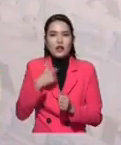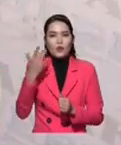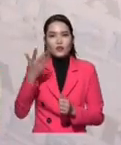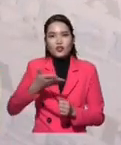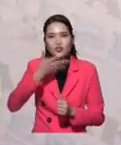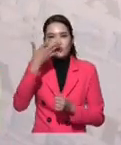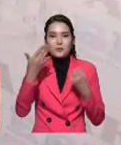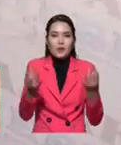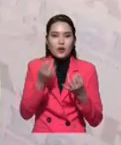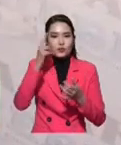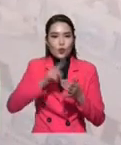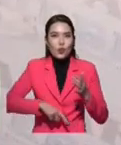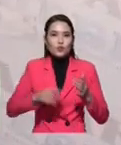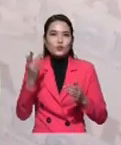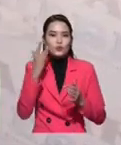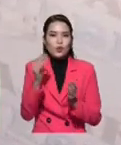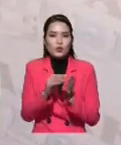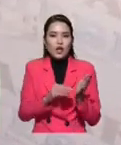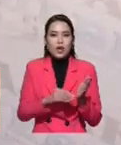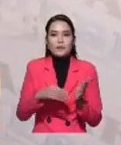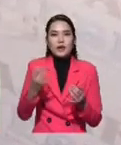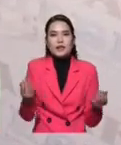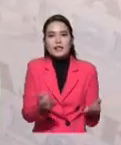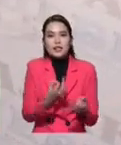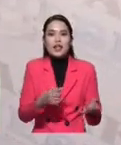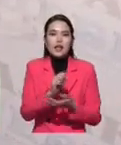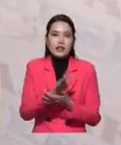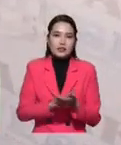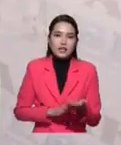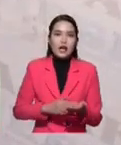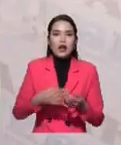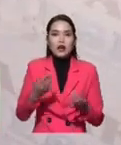интересом. Уверена, что содержательные статьи и интересные